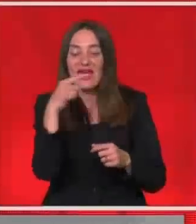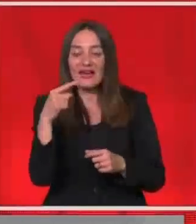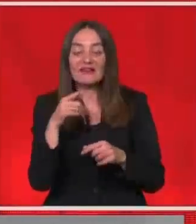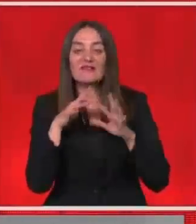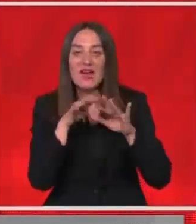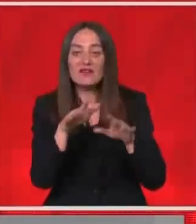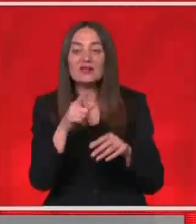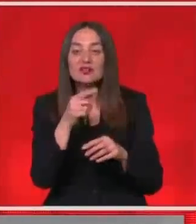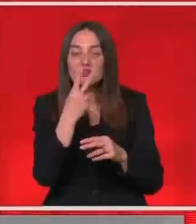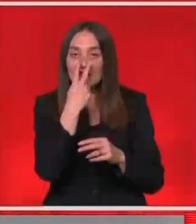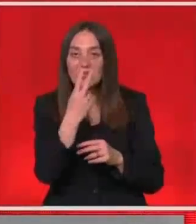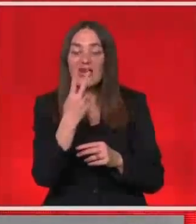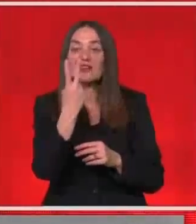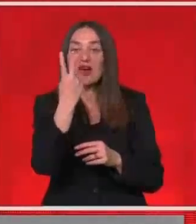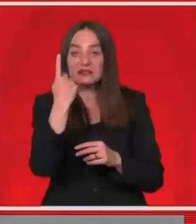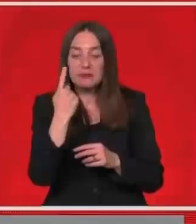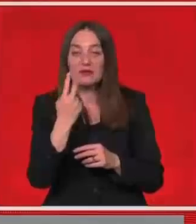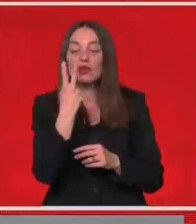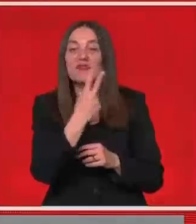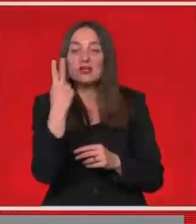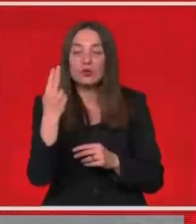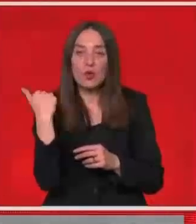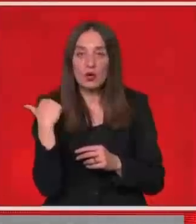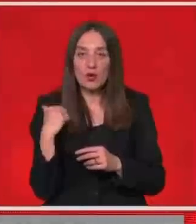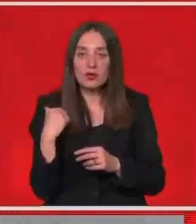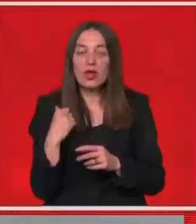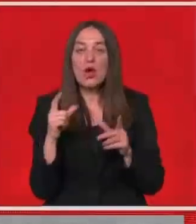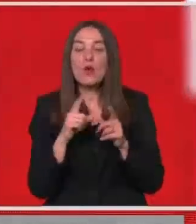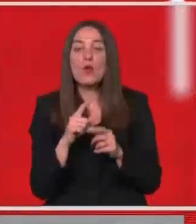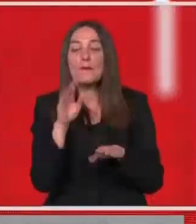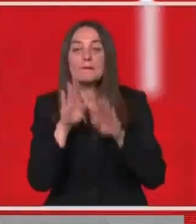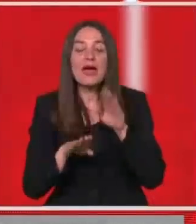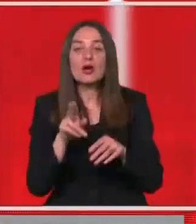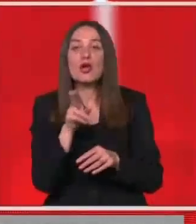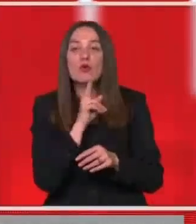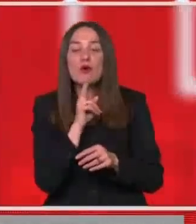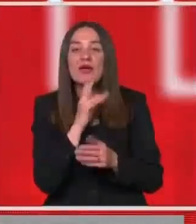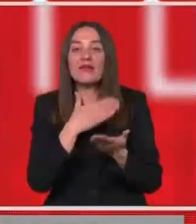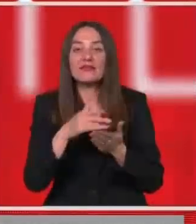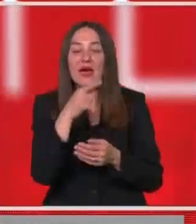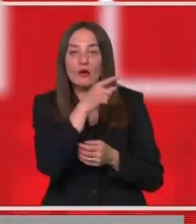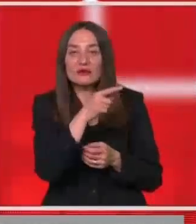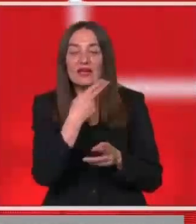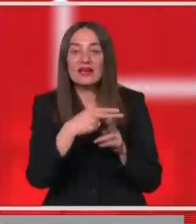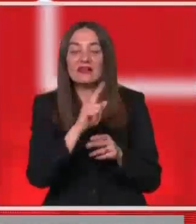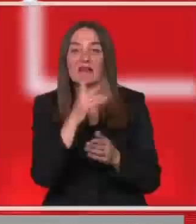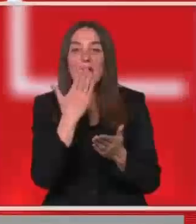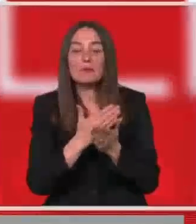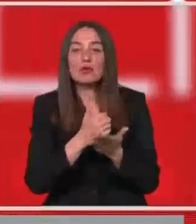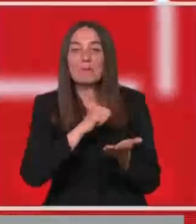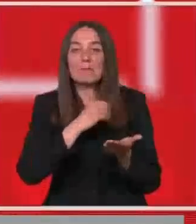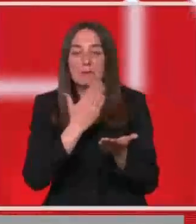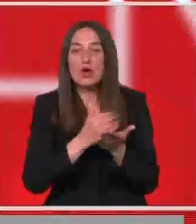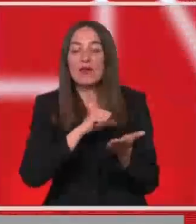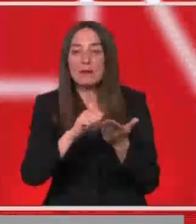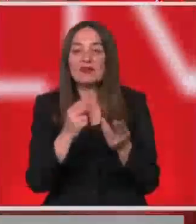će se odraziti u 2021. i 2022. godini u meri u kojoj deo tih kredita ne bude bio naplativ, a